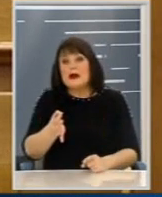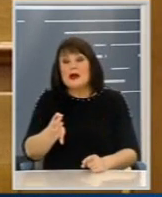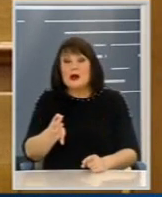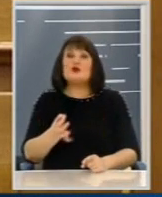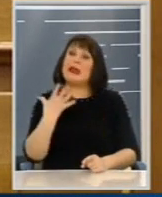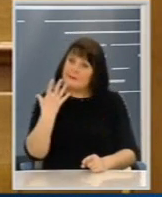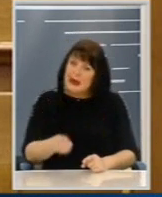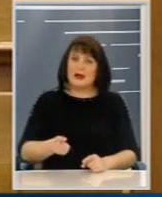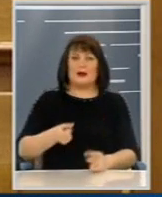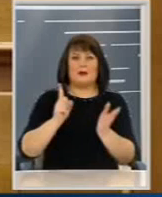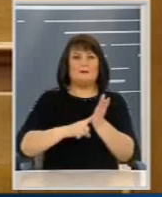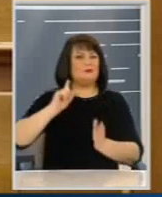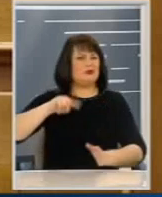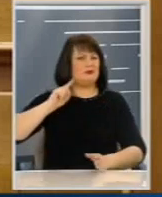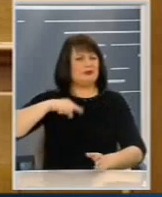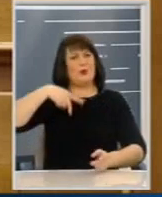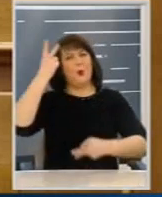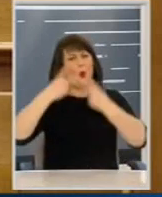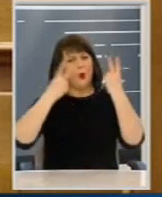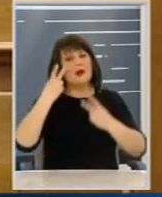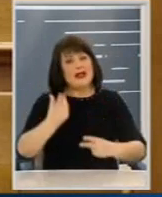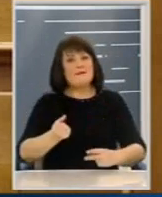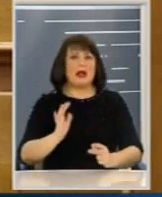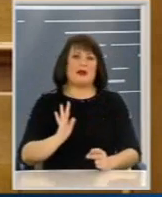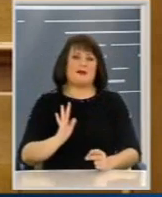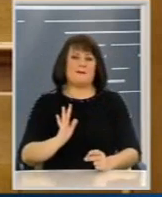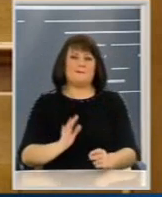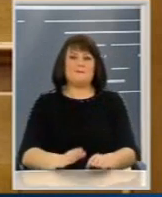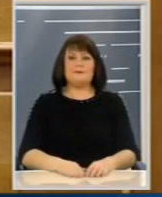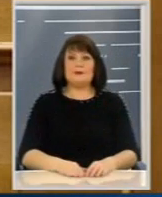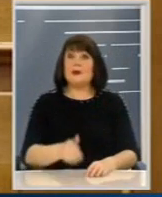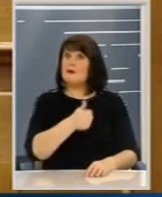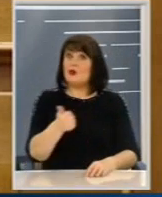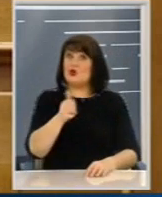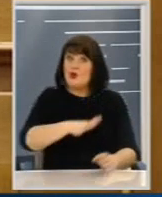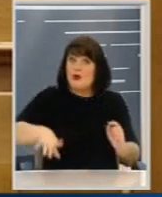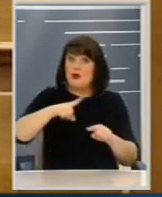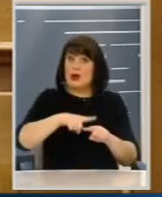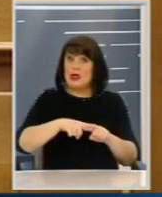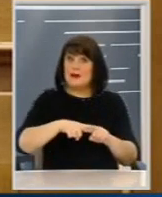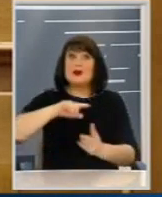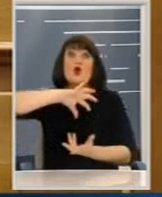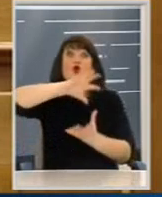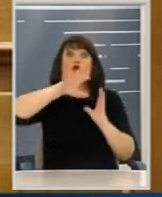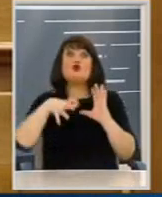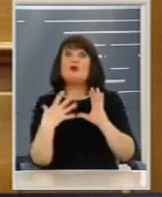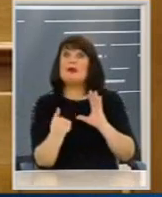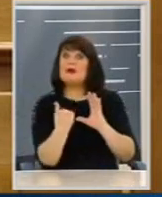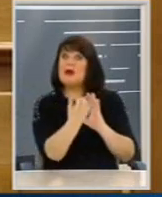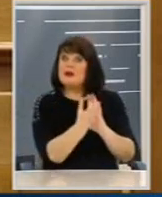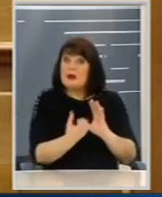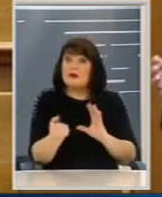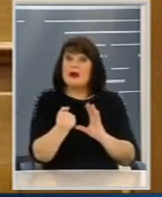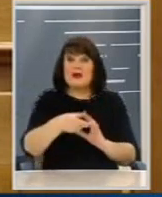όντως υπάρχει στον τόπο. Θα σας έλεγα και κάτι ακόμα, δεν υπάρχει μόνο στην Ελλάδα, υπάρχει σε όλο τον κόσμο. Ακόμα